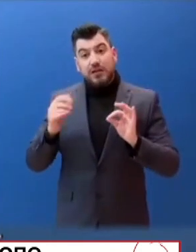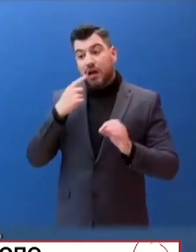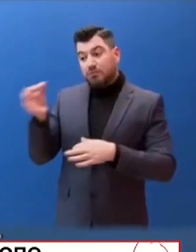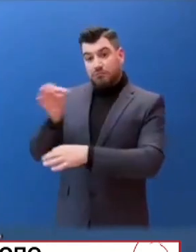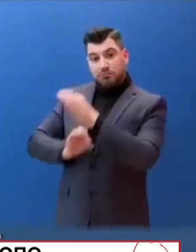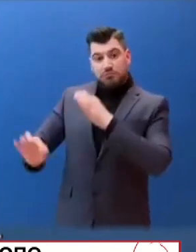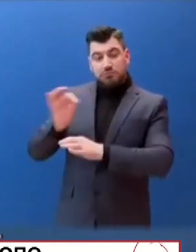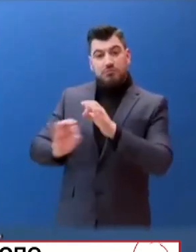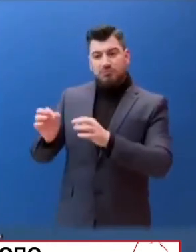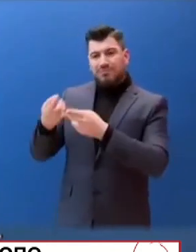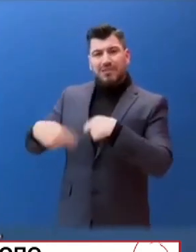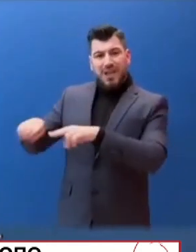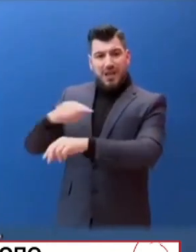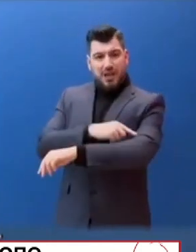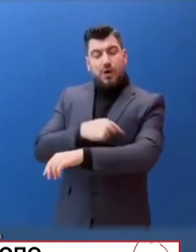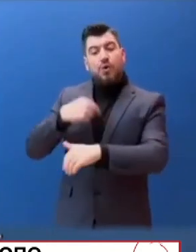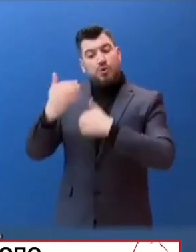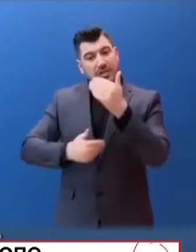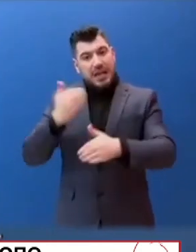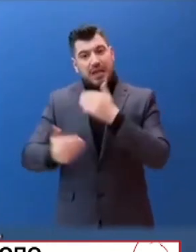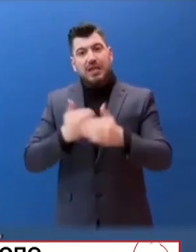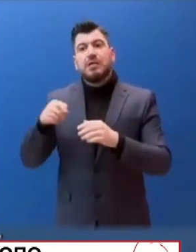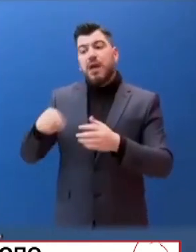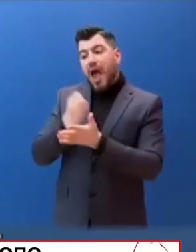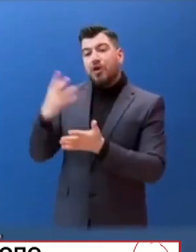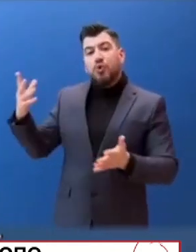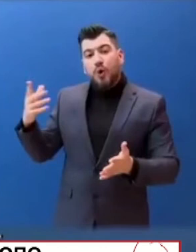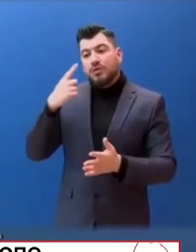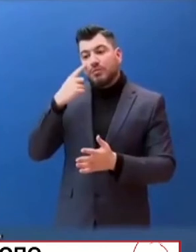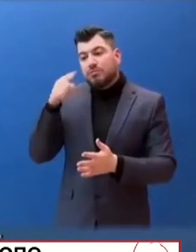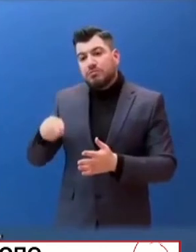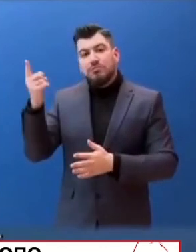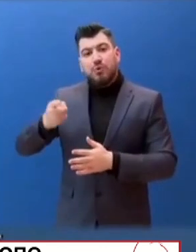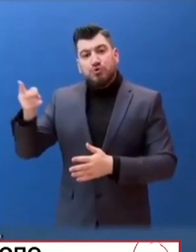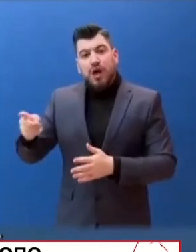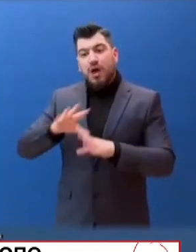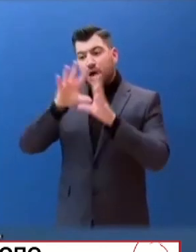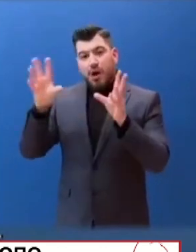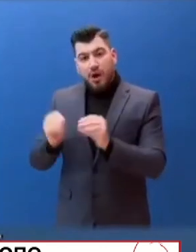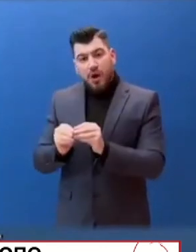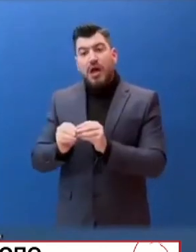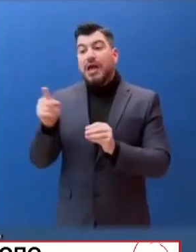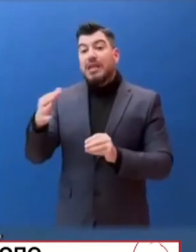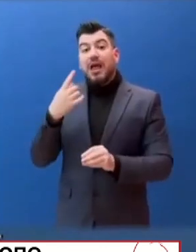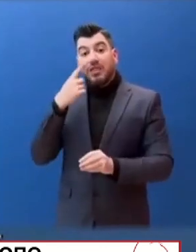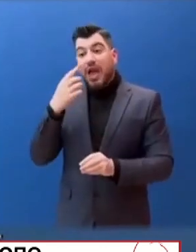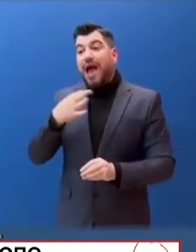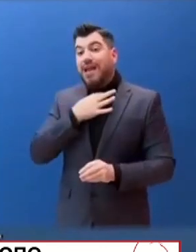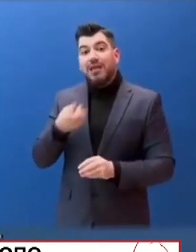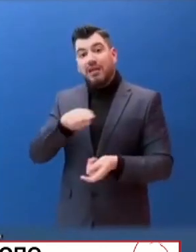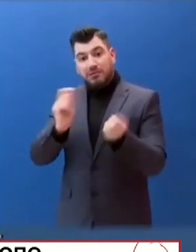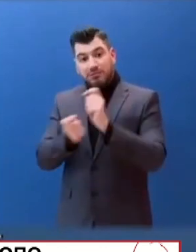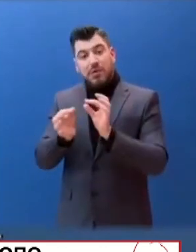ειδικών, προχωρά κάθε εβδομάδα στην αξιολόγηση της κατάστασης και στην επικυρωποίηση όταν χρειάζεται των